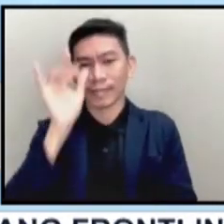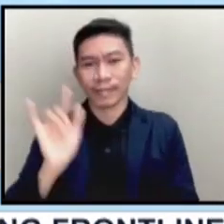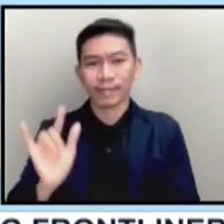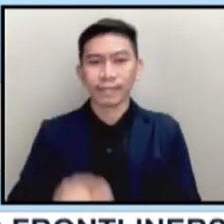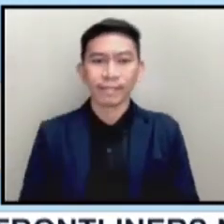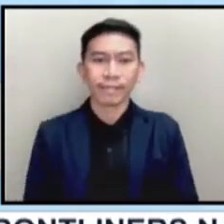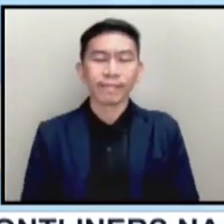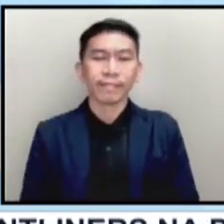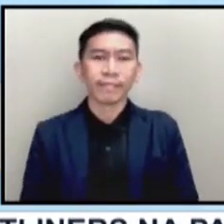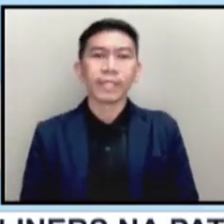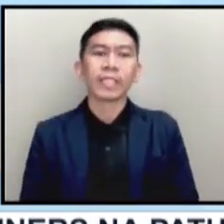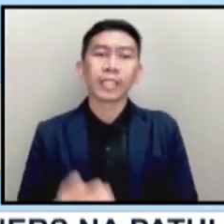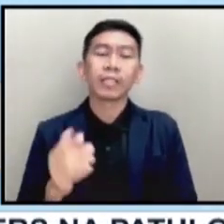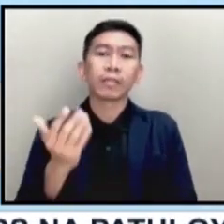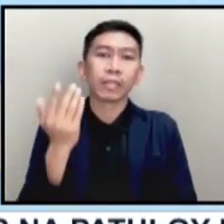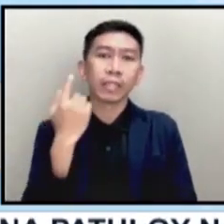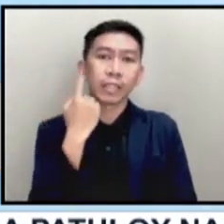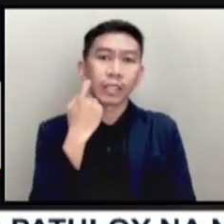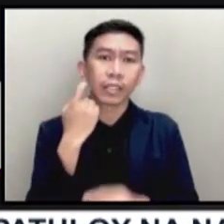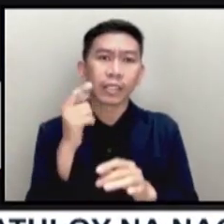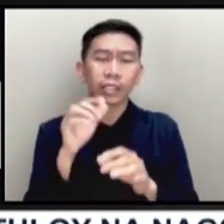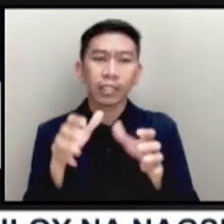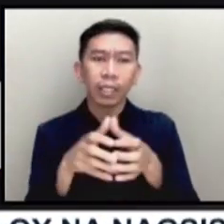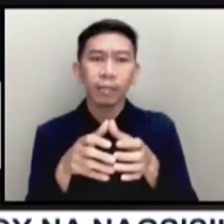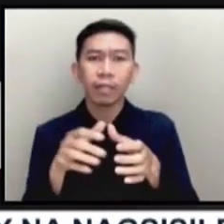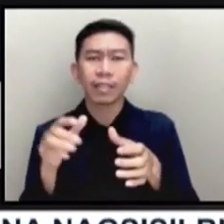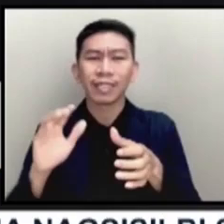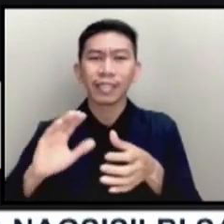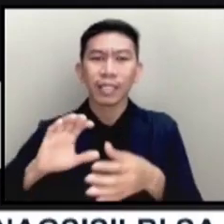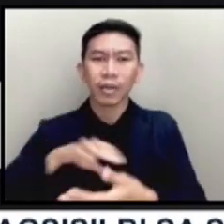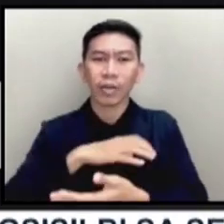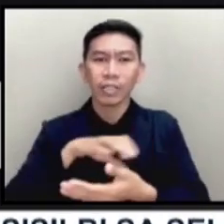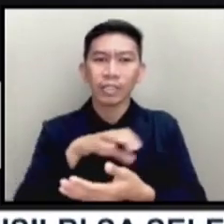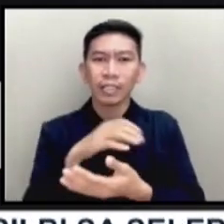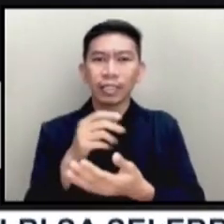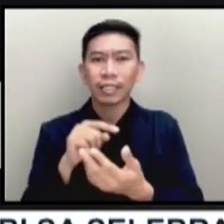Sharon at Gabby sa Dear Heart Reunion Concert ni na Gabby at ng Megastar.